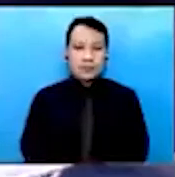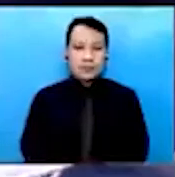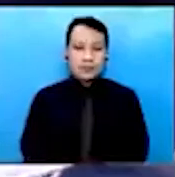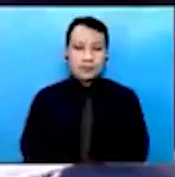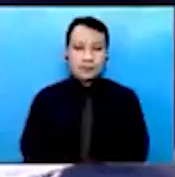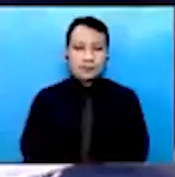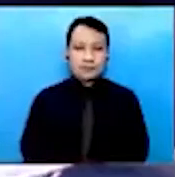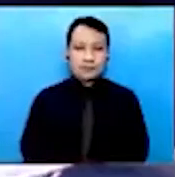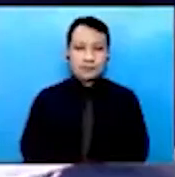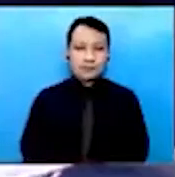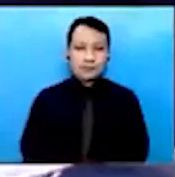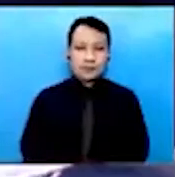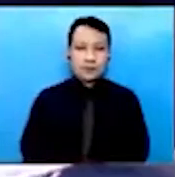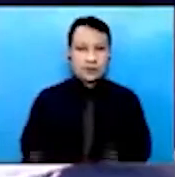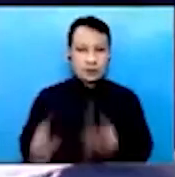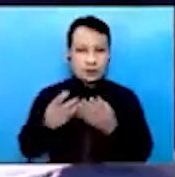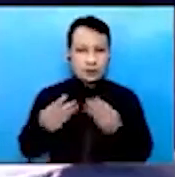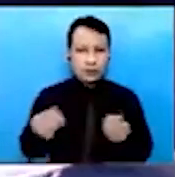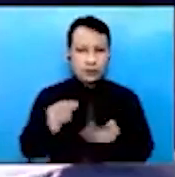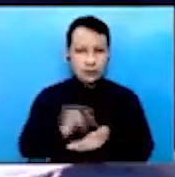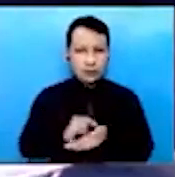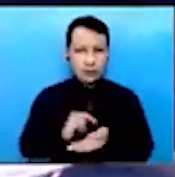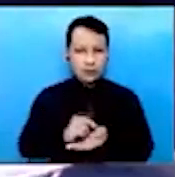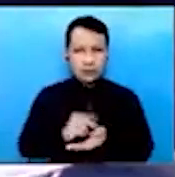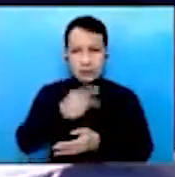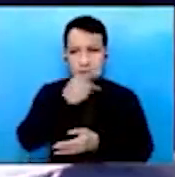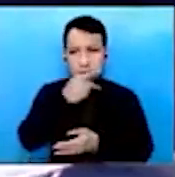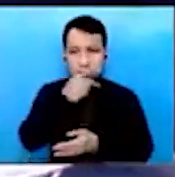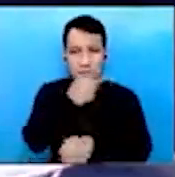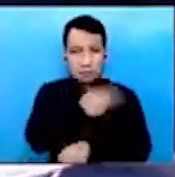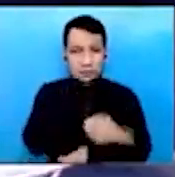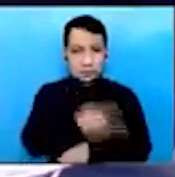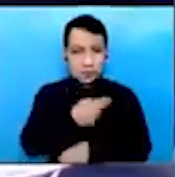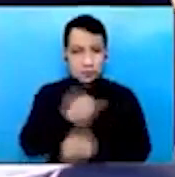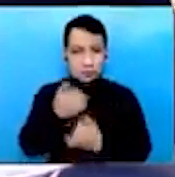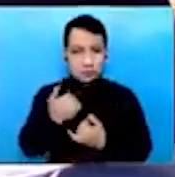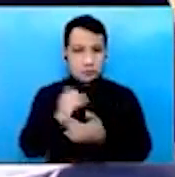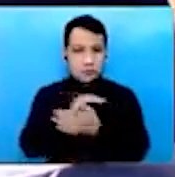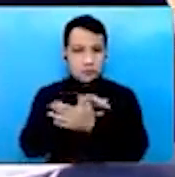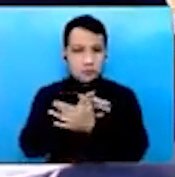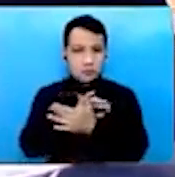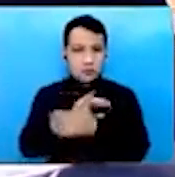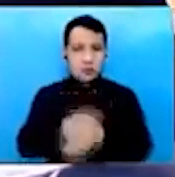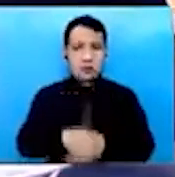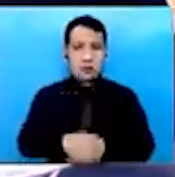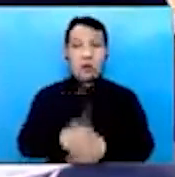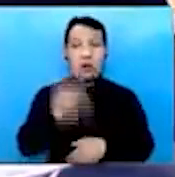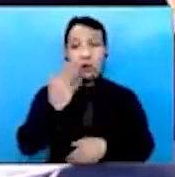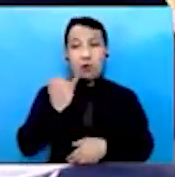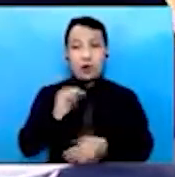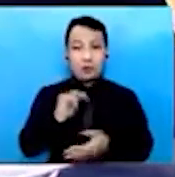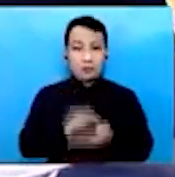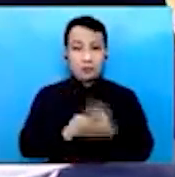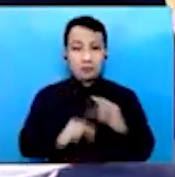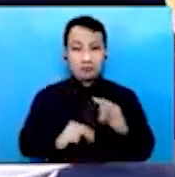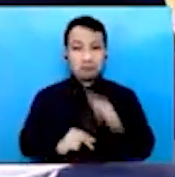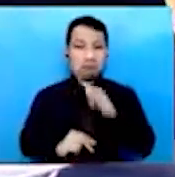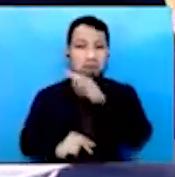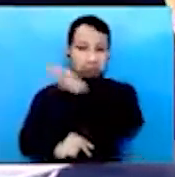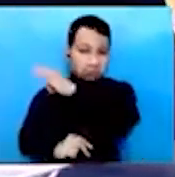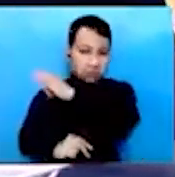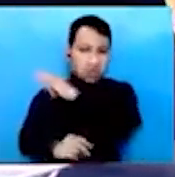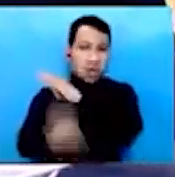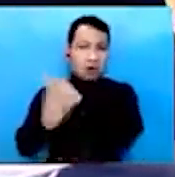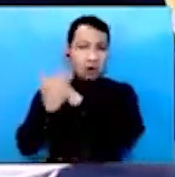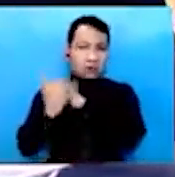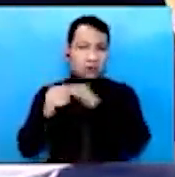Nalalagasan raw ng nurses ang mga private hospitals sa bansa sa gitna ng laban sa pandemya. Mas pinipili kasi ng mga nurse ang mangibang bansa dahil